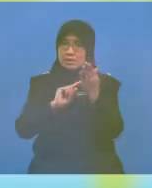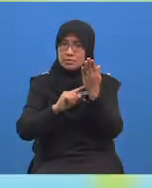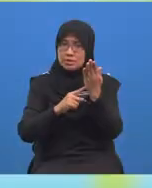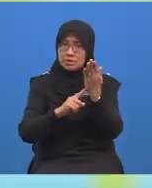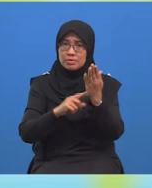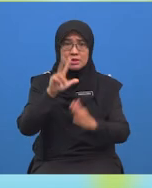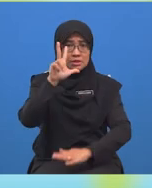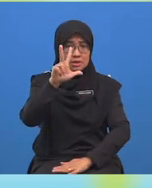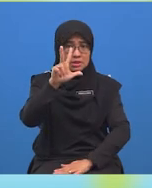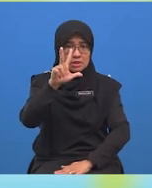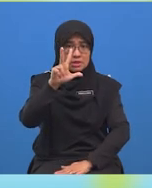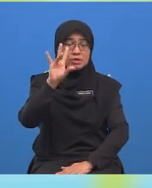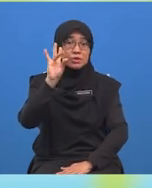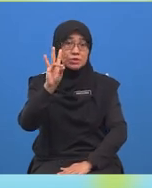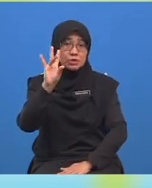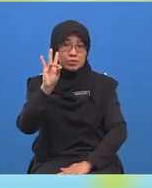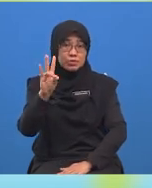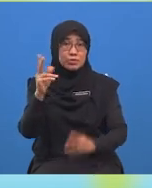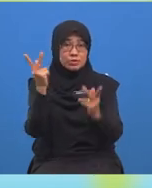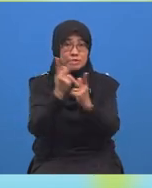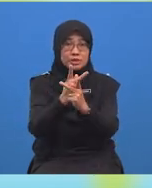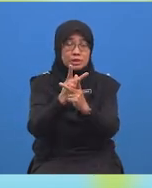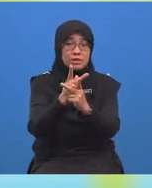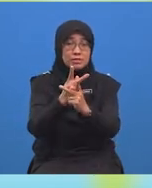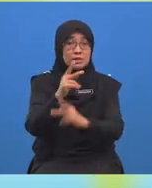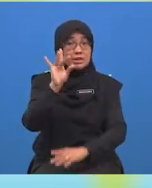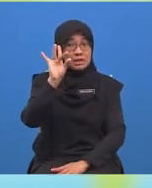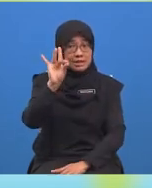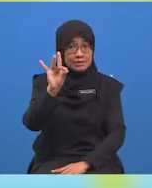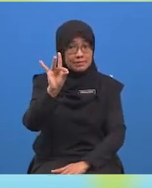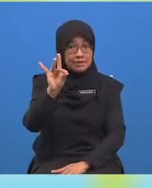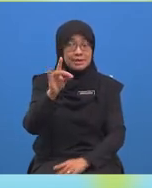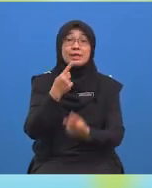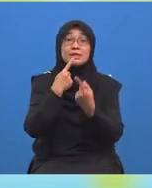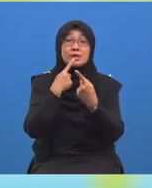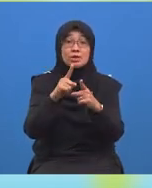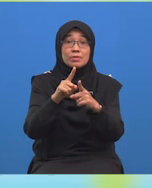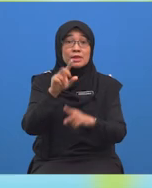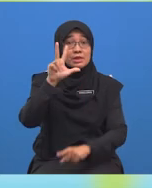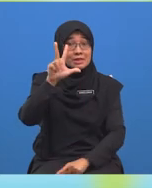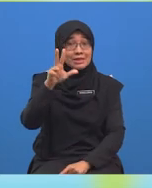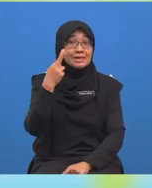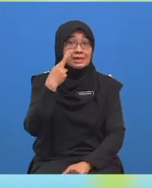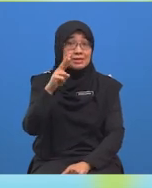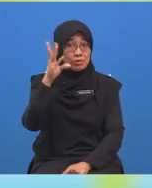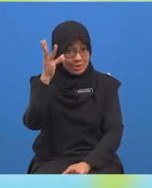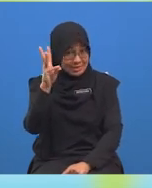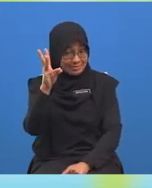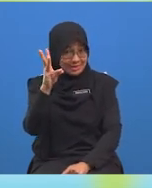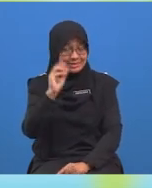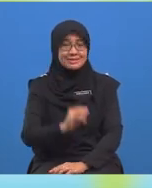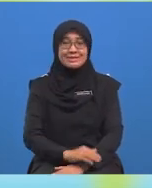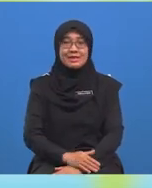Mula-mula, darabkan 377 dengan 8 dan jawapannya ialah